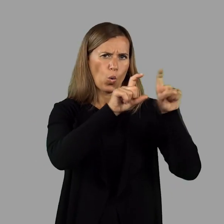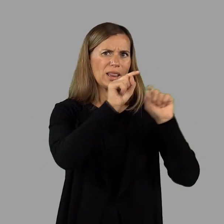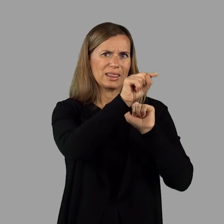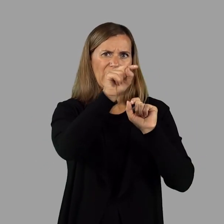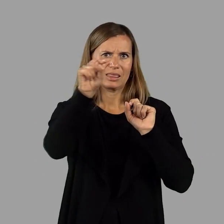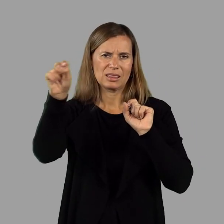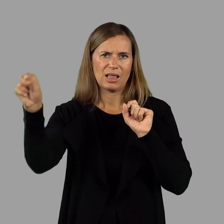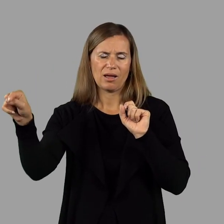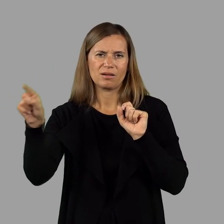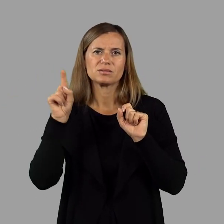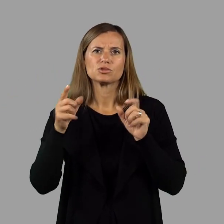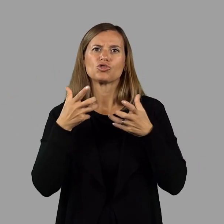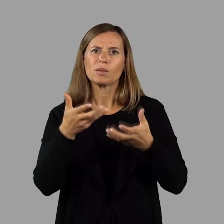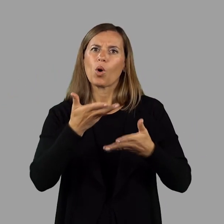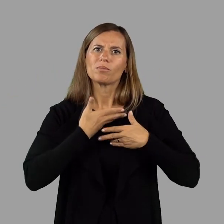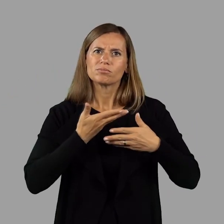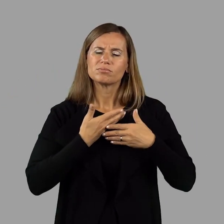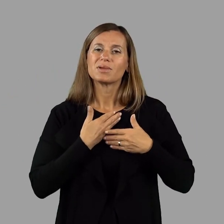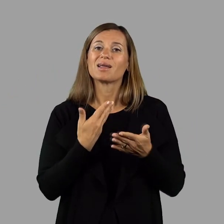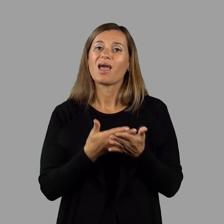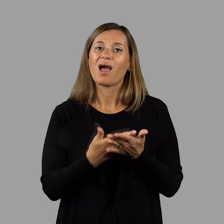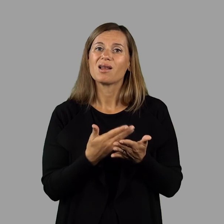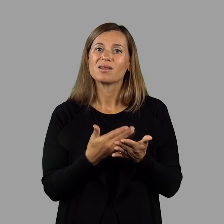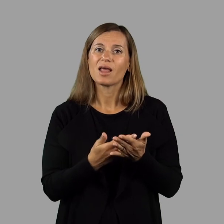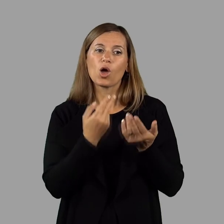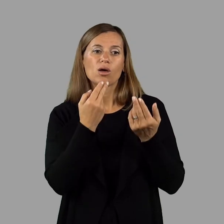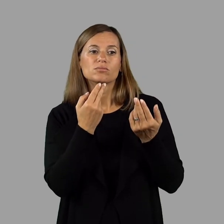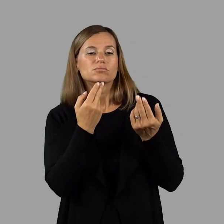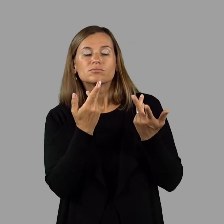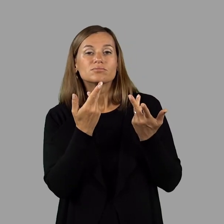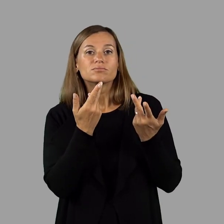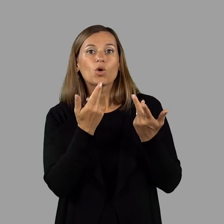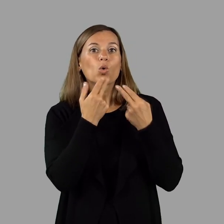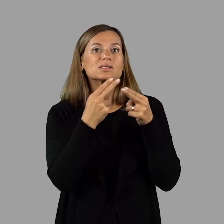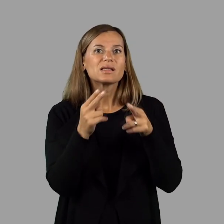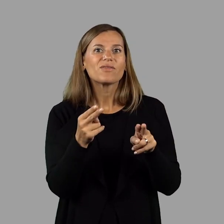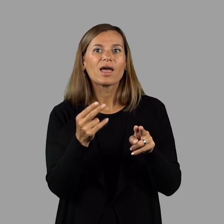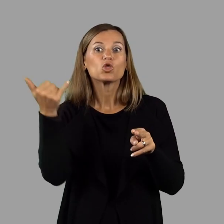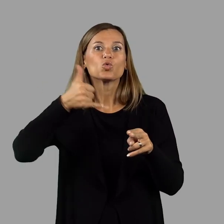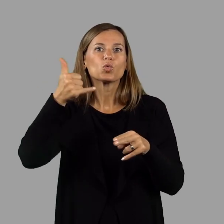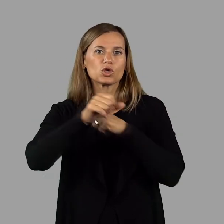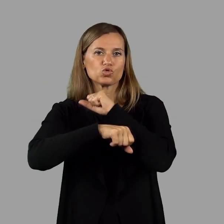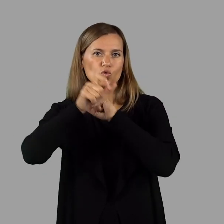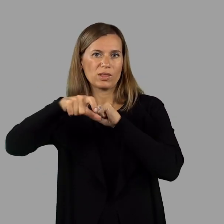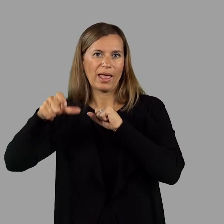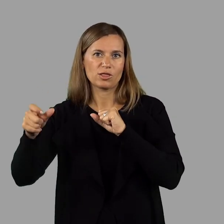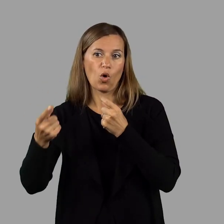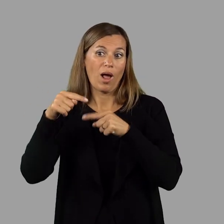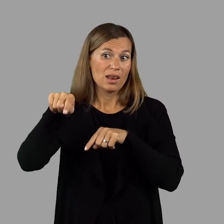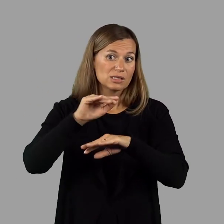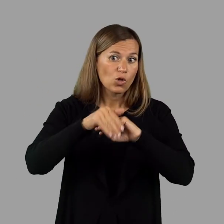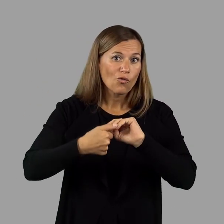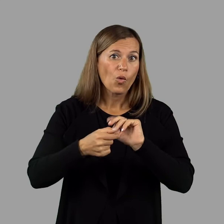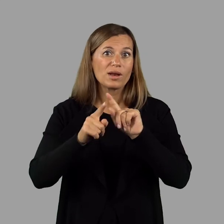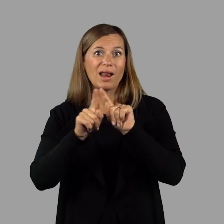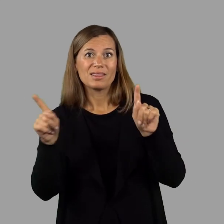fakultetah in pridobiti realne odzive tujih študentov, s katerimi